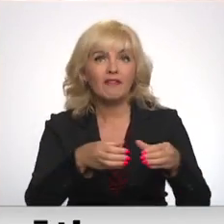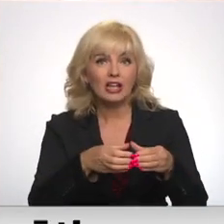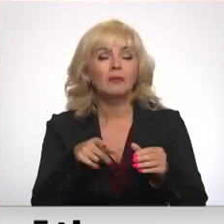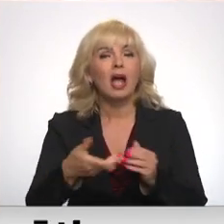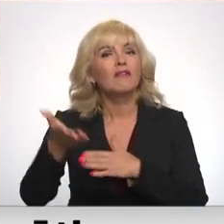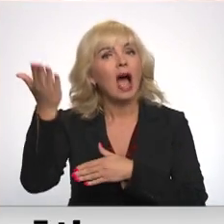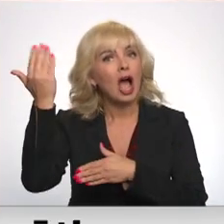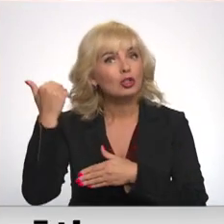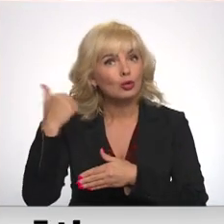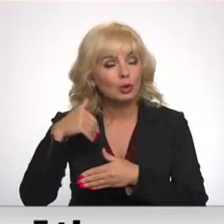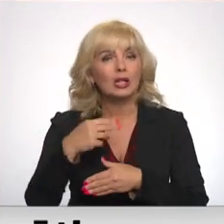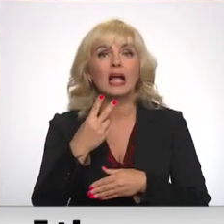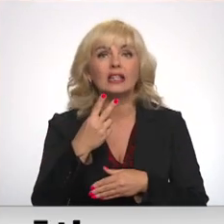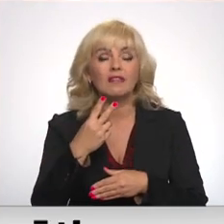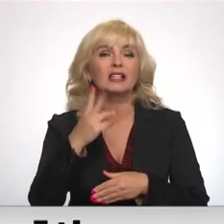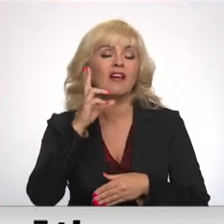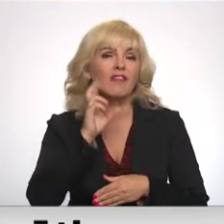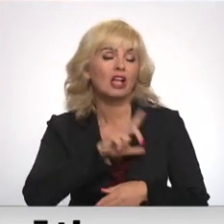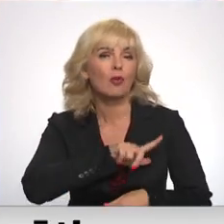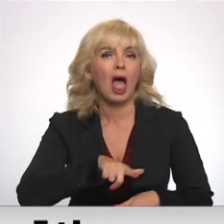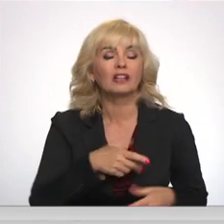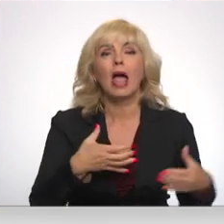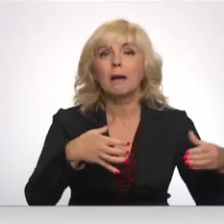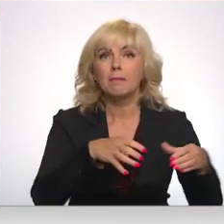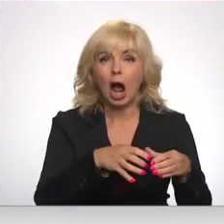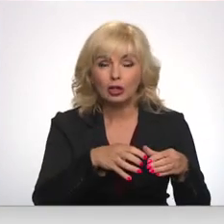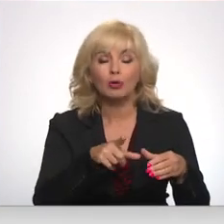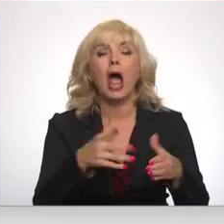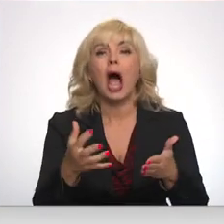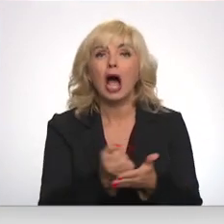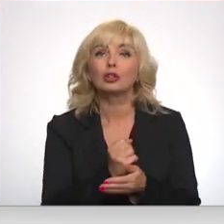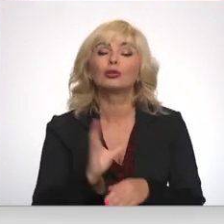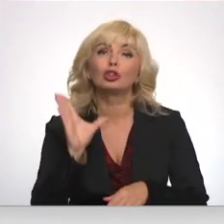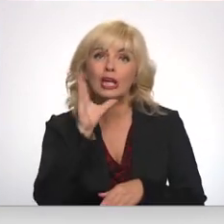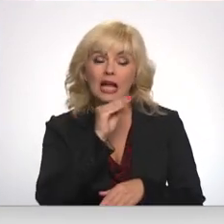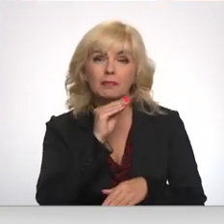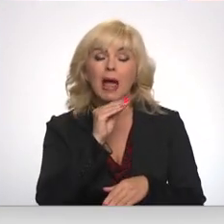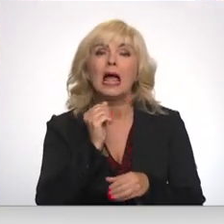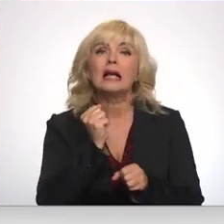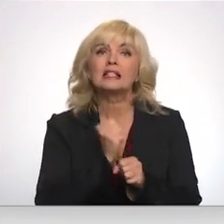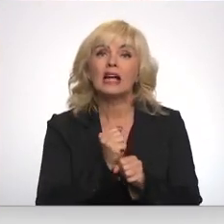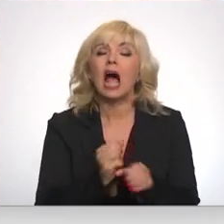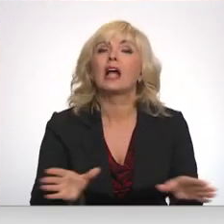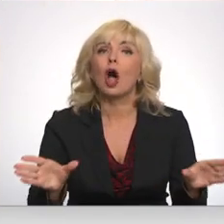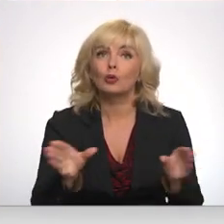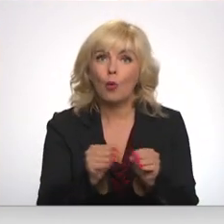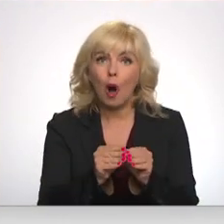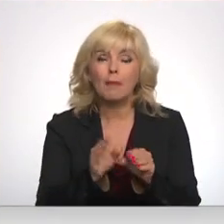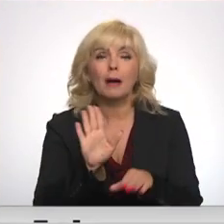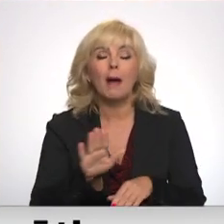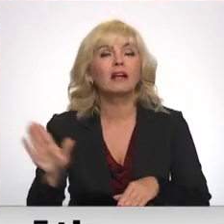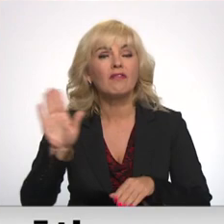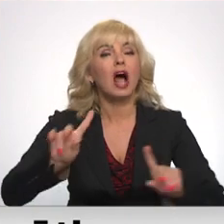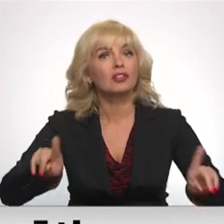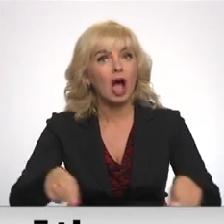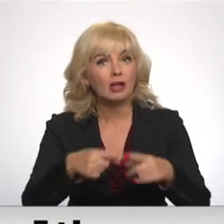vēsturiski iespēja, ka divas Latvijas vecākās partijas ir atradušas iespēju strādāt kopā. Tās ir partijas, kuras par valsts attīstību